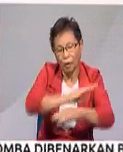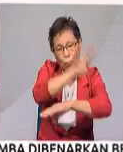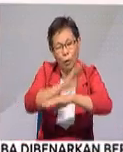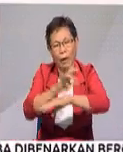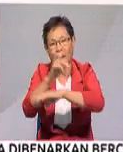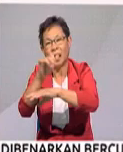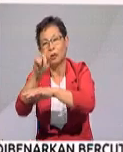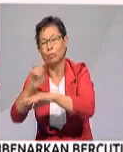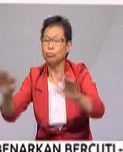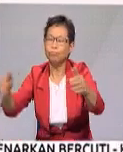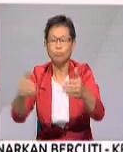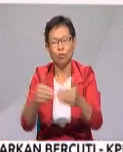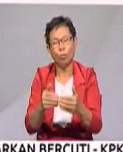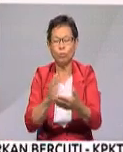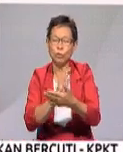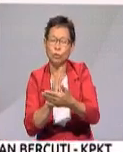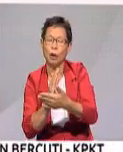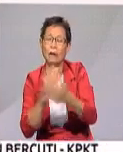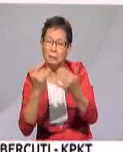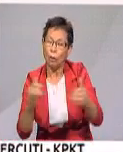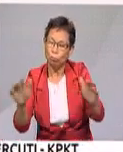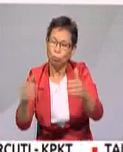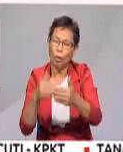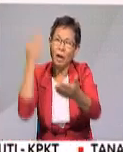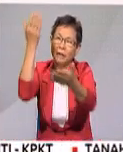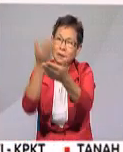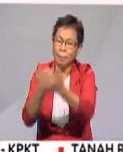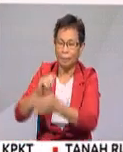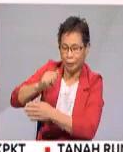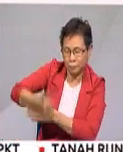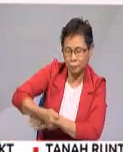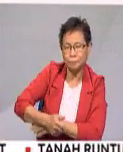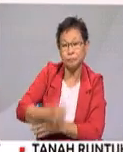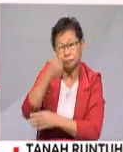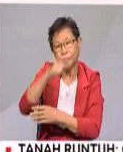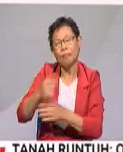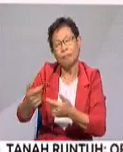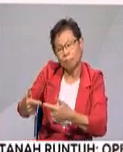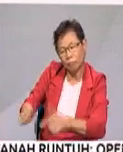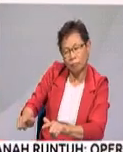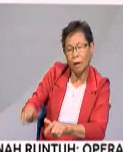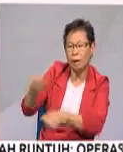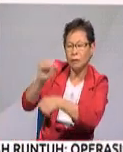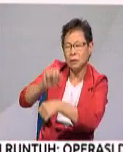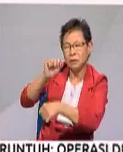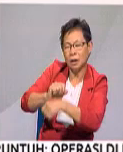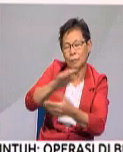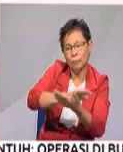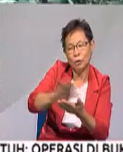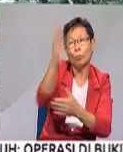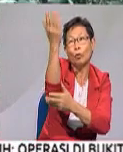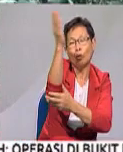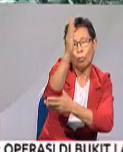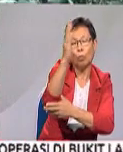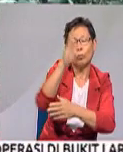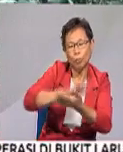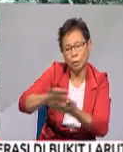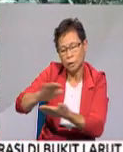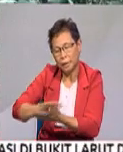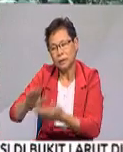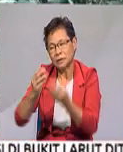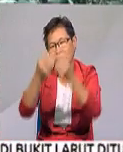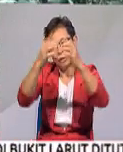Larut terpaksa ditutup sementara waktu hingga esok. Ia bagi membolehkan kerja pembersihan pokok tumbang dan tanah